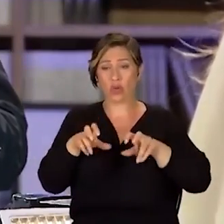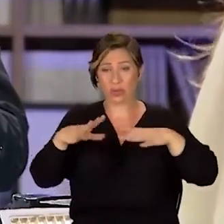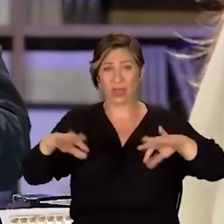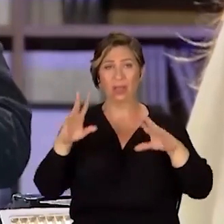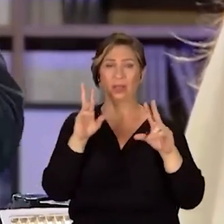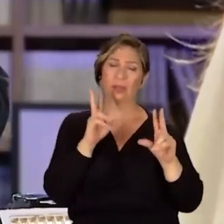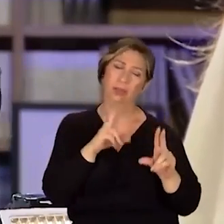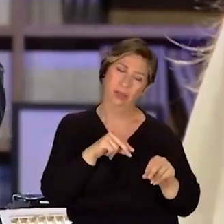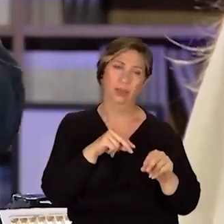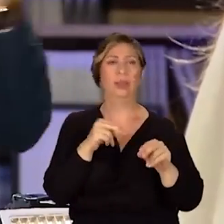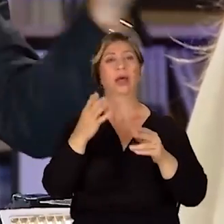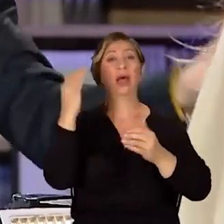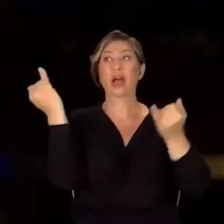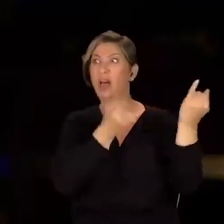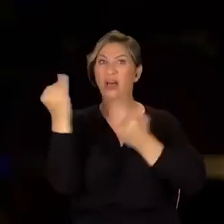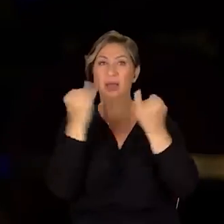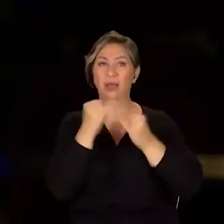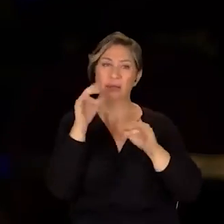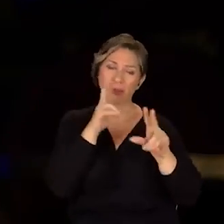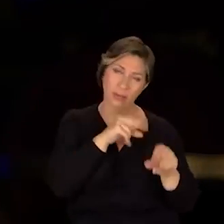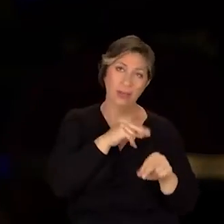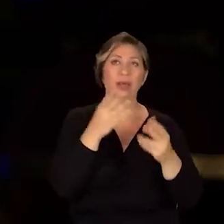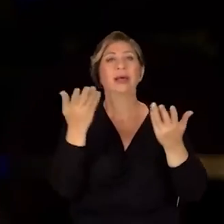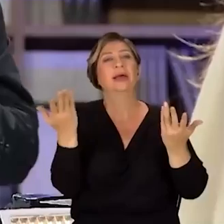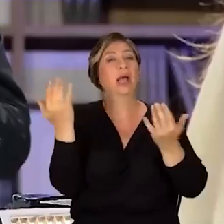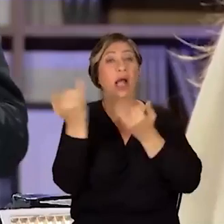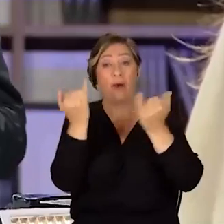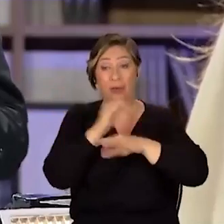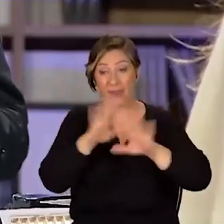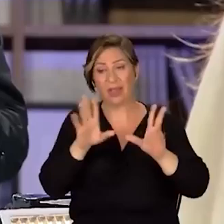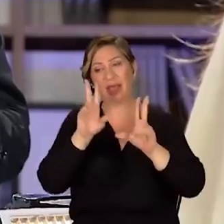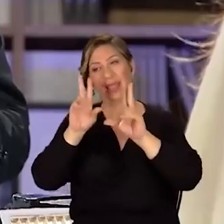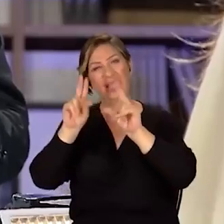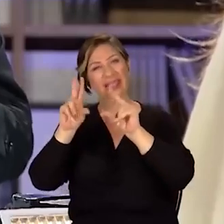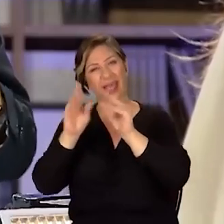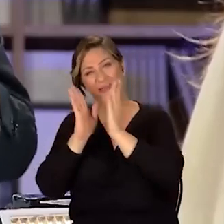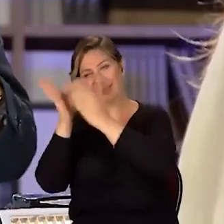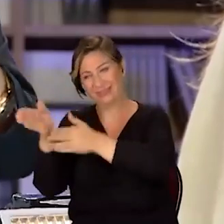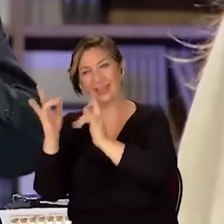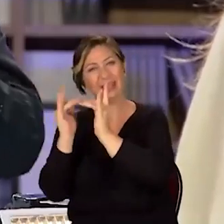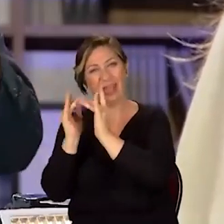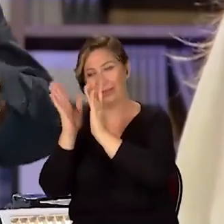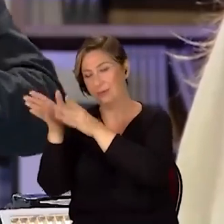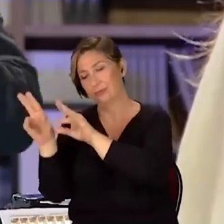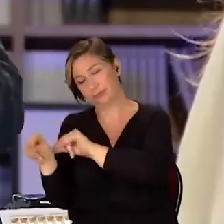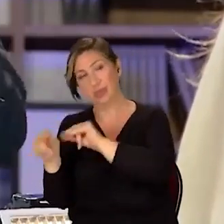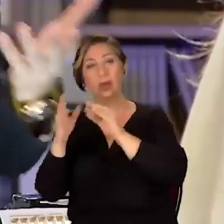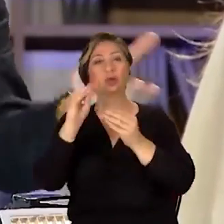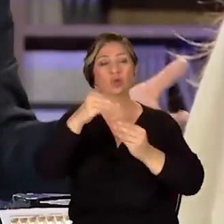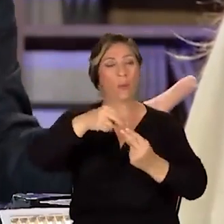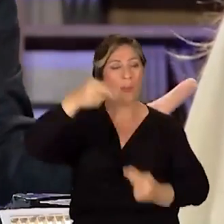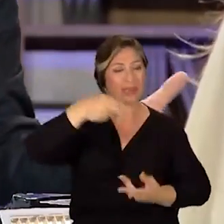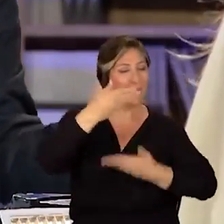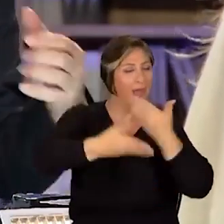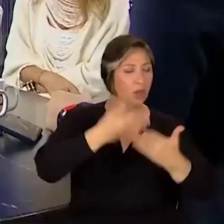kanepede sızmak, kavga edip kanepede sızmak, kavga edip yatağa gidip sızmak, çocuklara masal